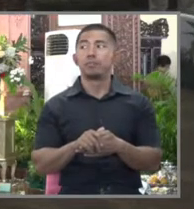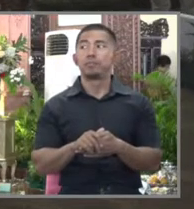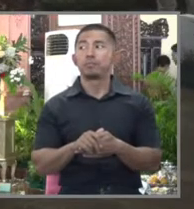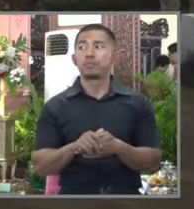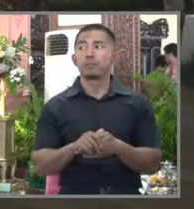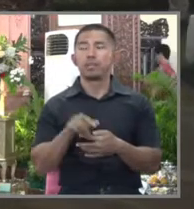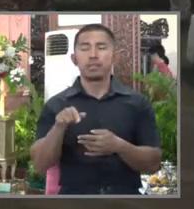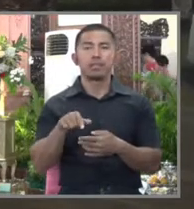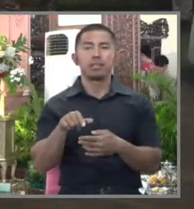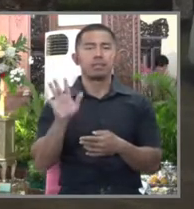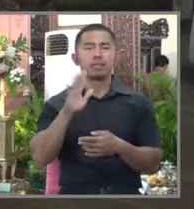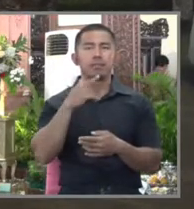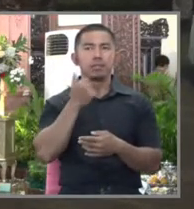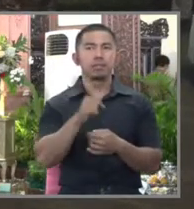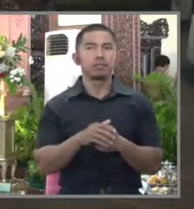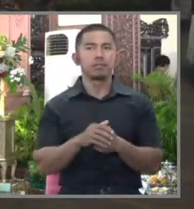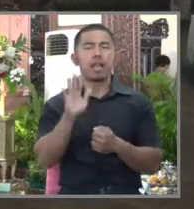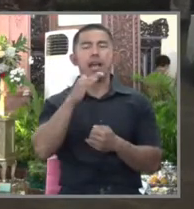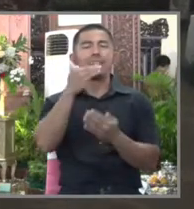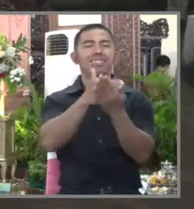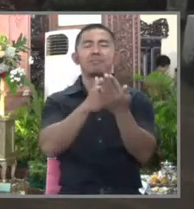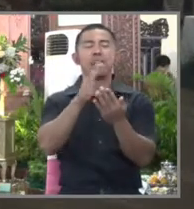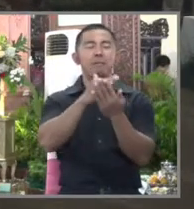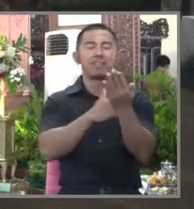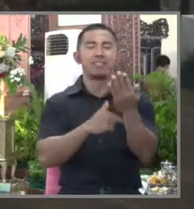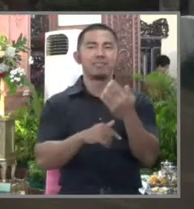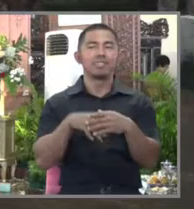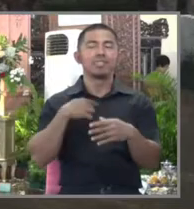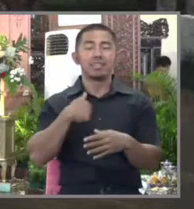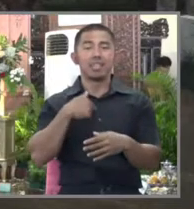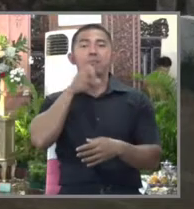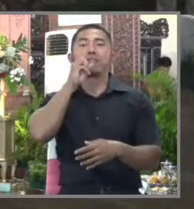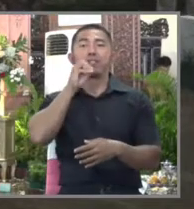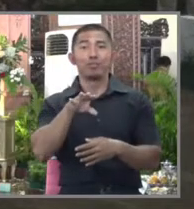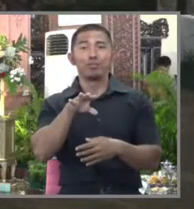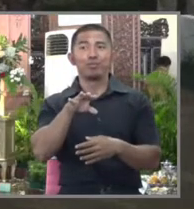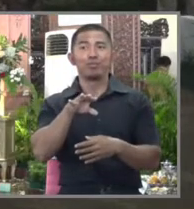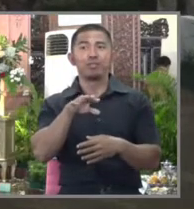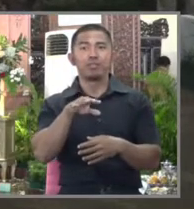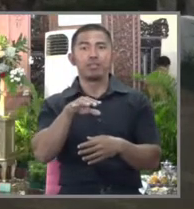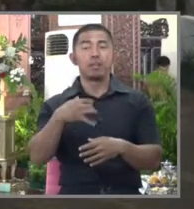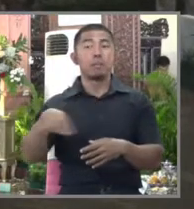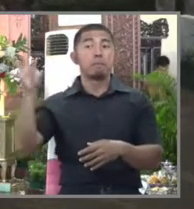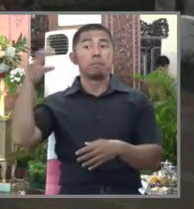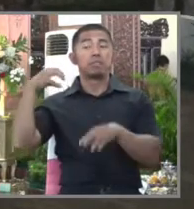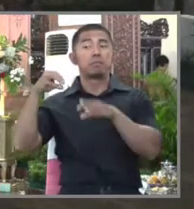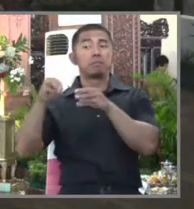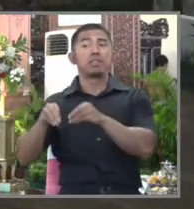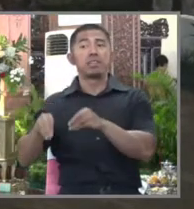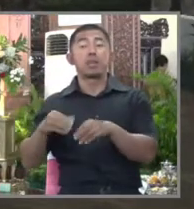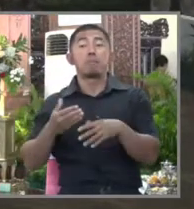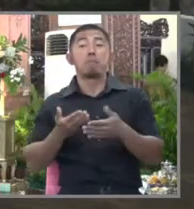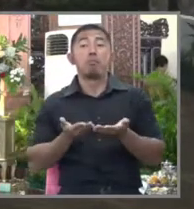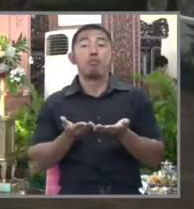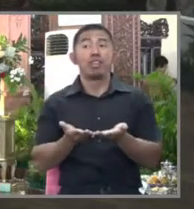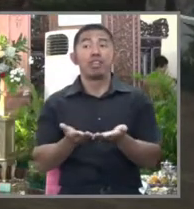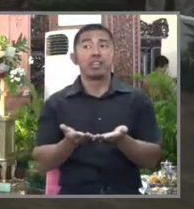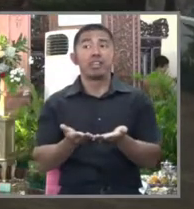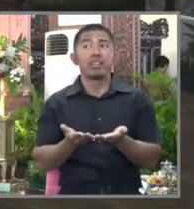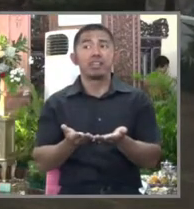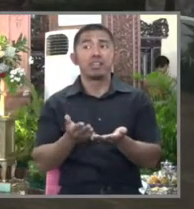tidak tertib. Maka saya sampaikan versi Kementerian Pendidikan itu boleh karena ini